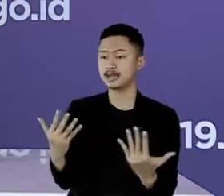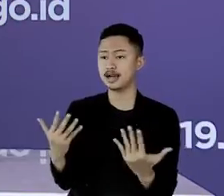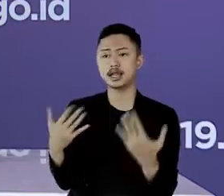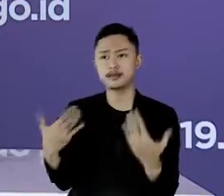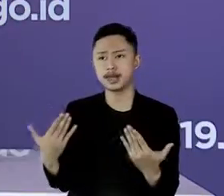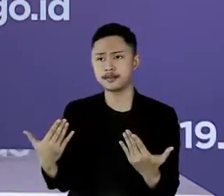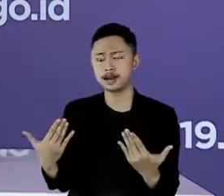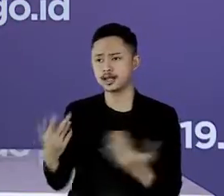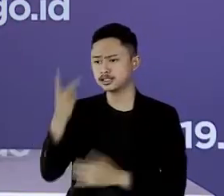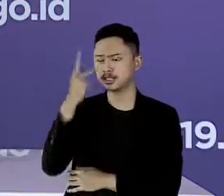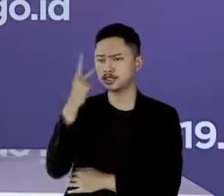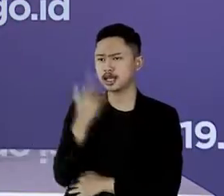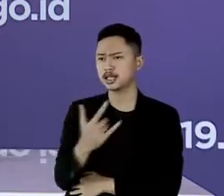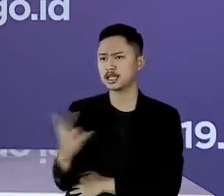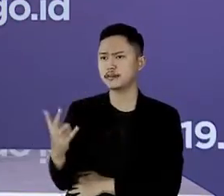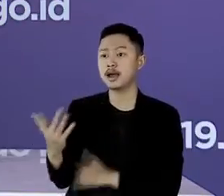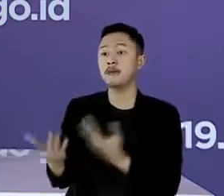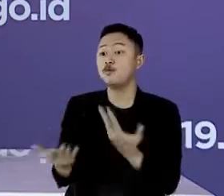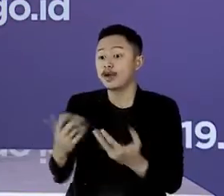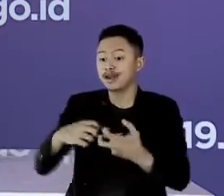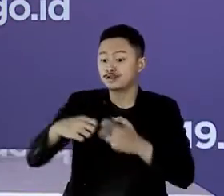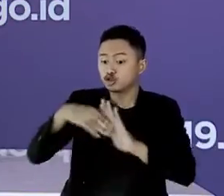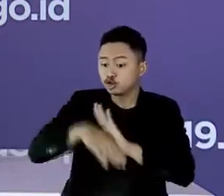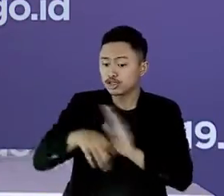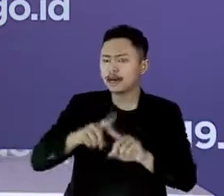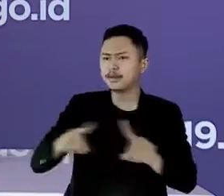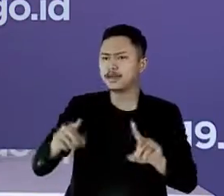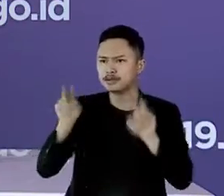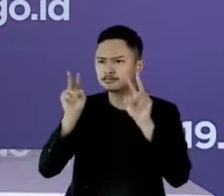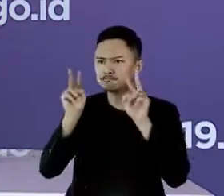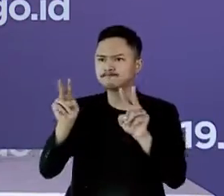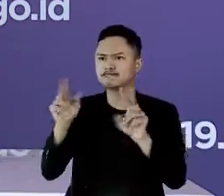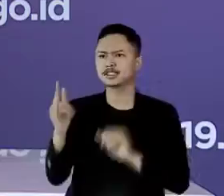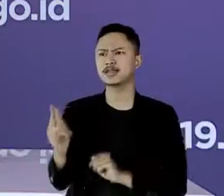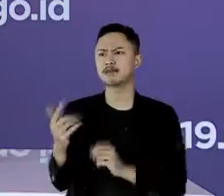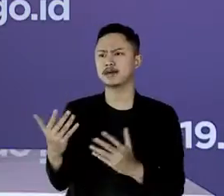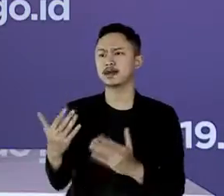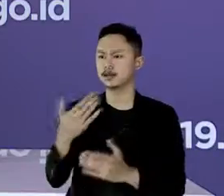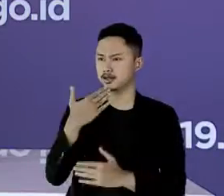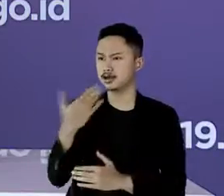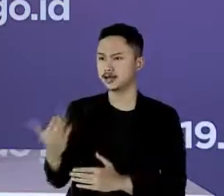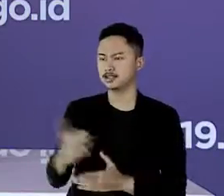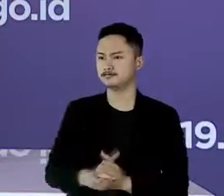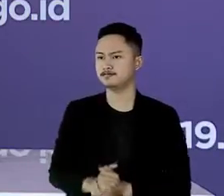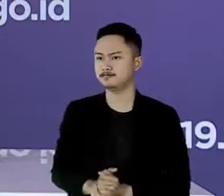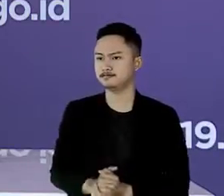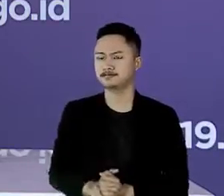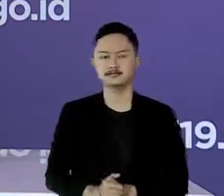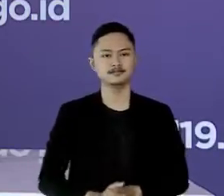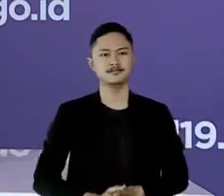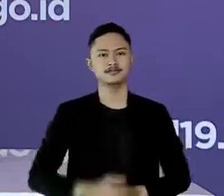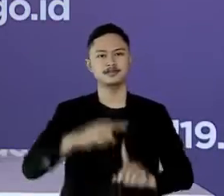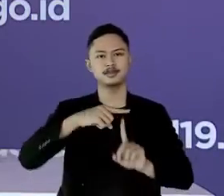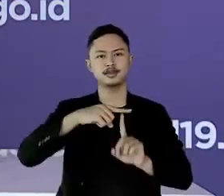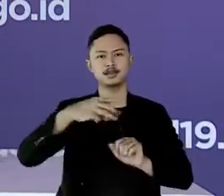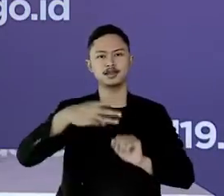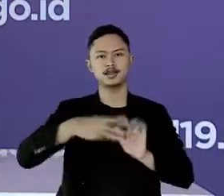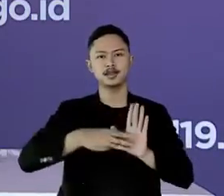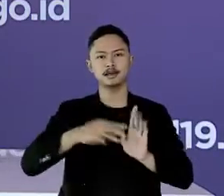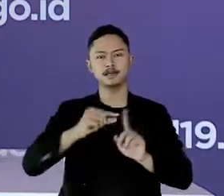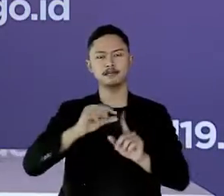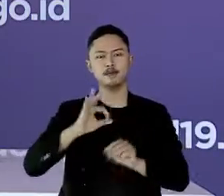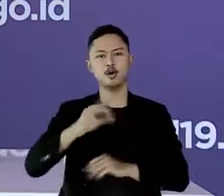agar tetap waspada walaupun trend sudah melandai terima kasih terima kasih pondok tempo doeloe